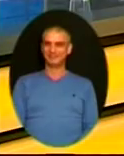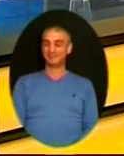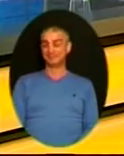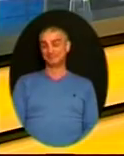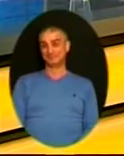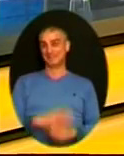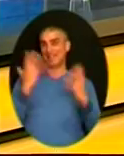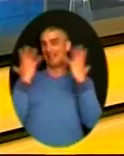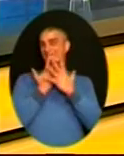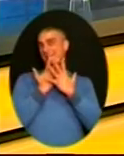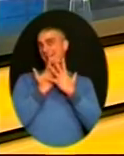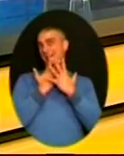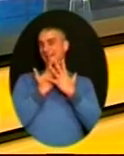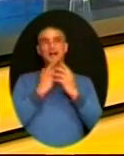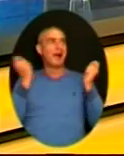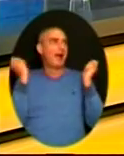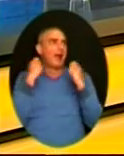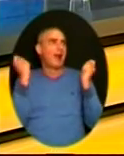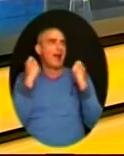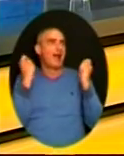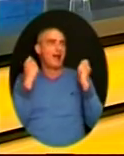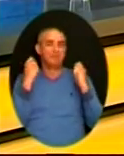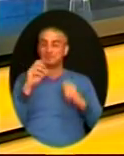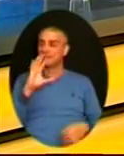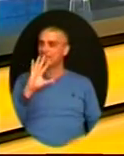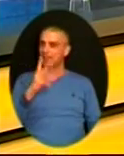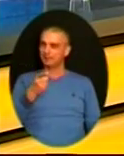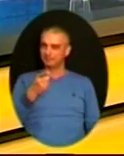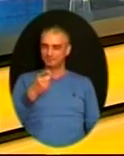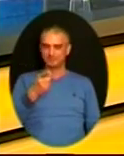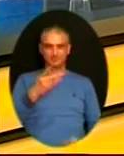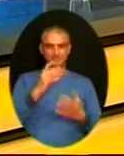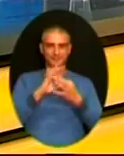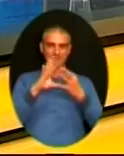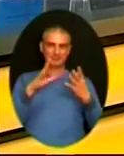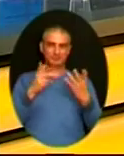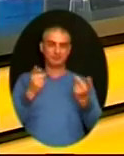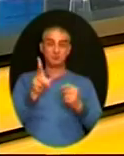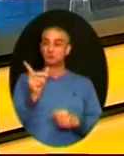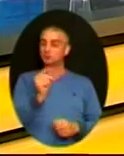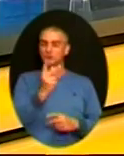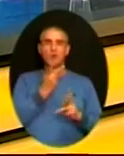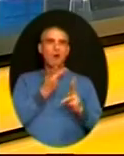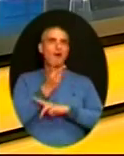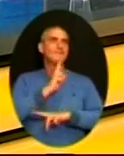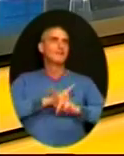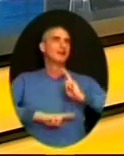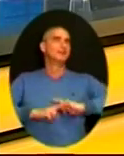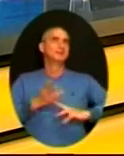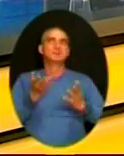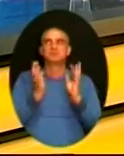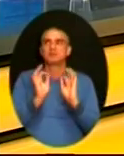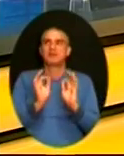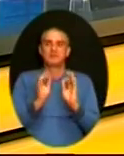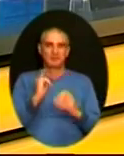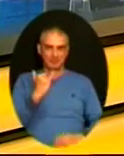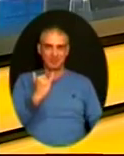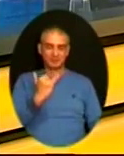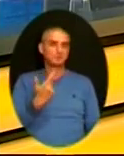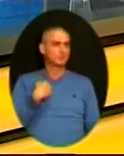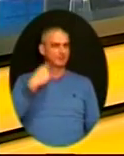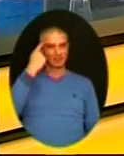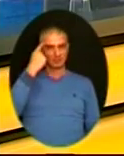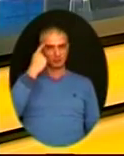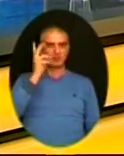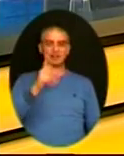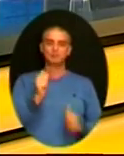פיז, הפתעה. הלם. אבל אם לרגע לצאת מההקשר, מה שהזוג הזה עובר, לא, באמת, נכון? לא, אני חושבת